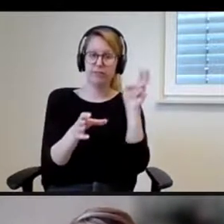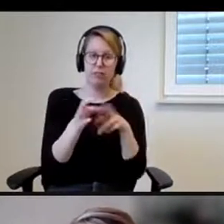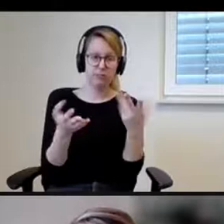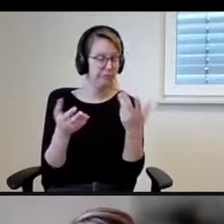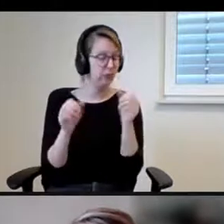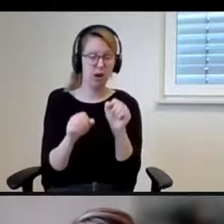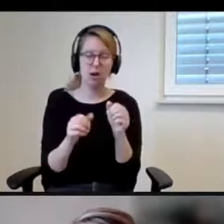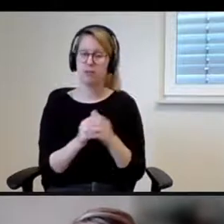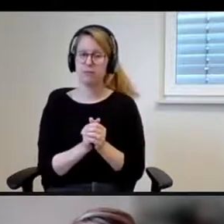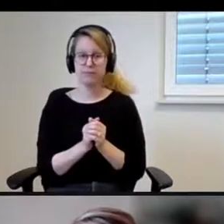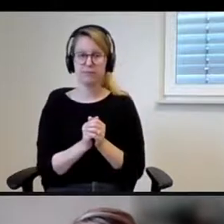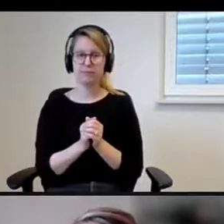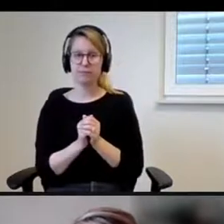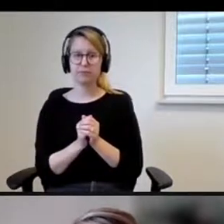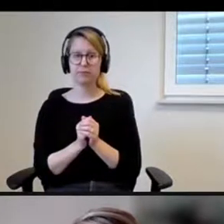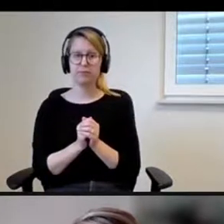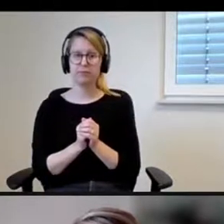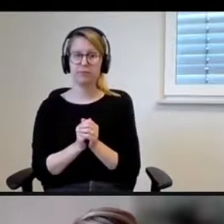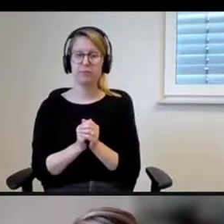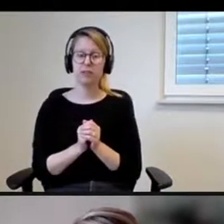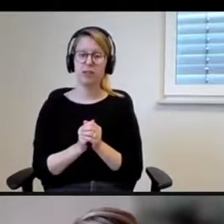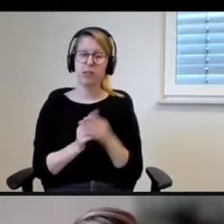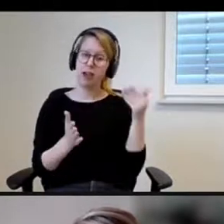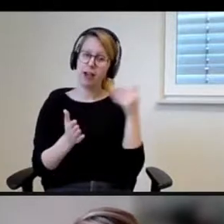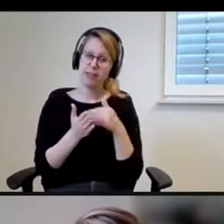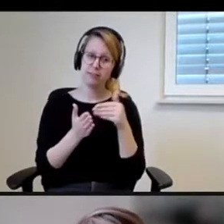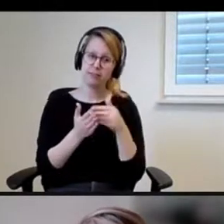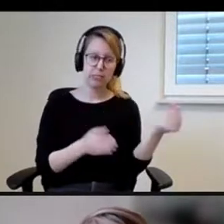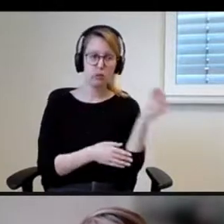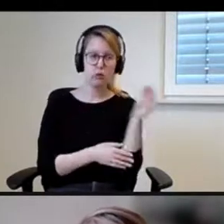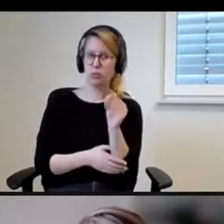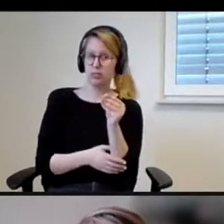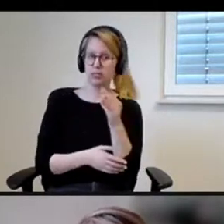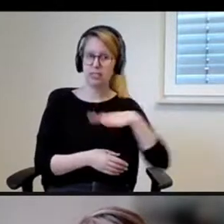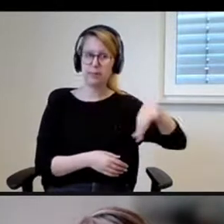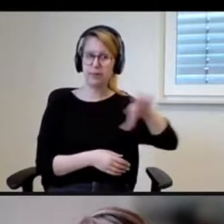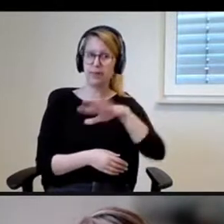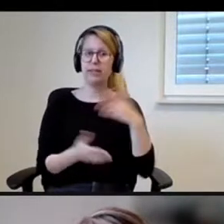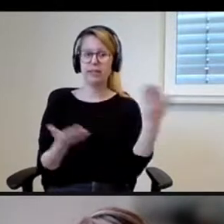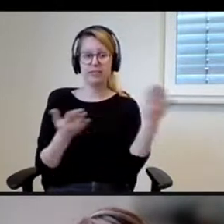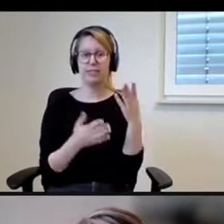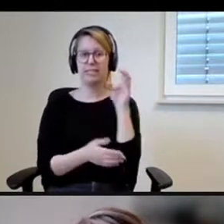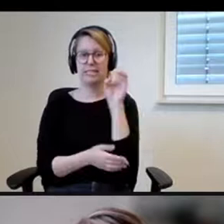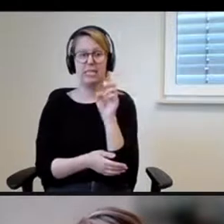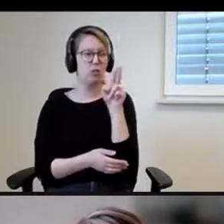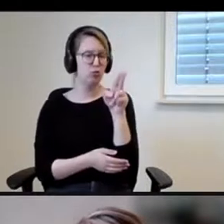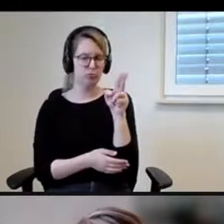In weiteren Bereich, als wenn wir die EU gucken, ja,